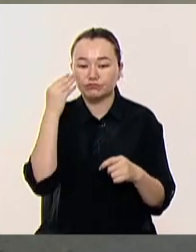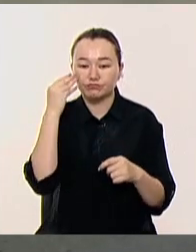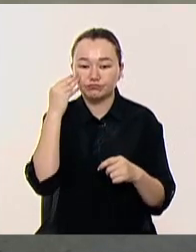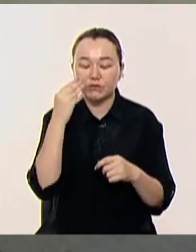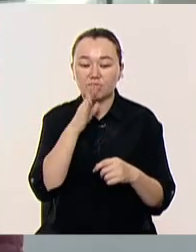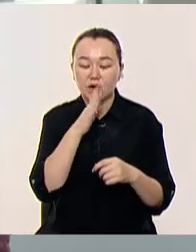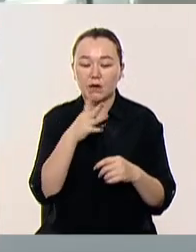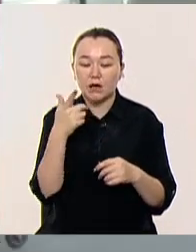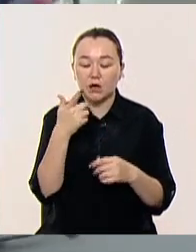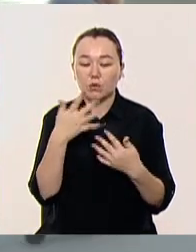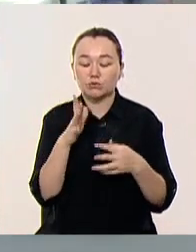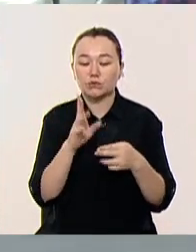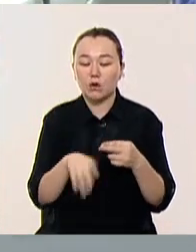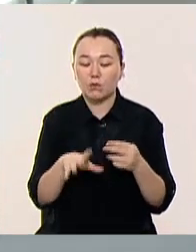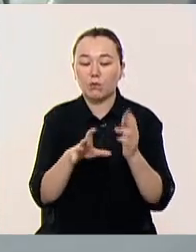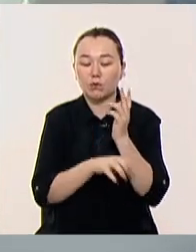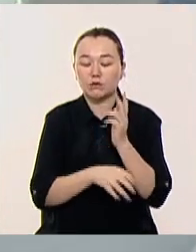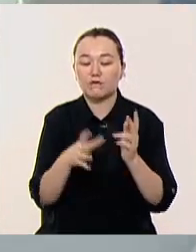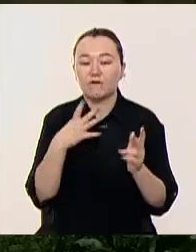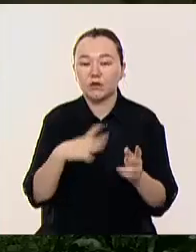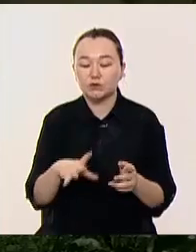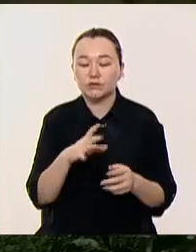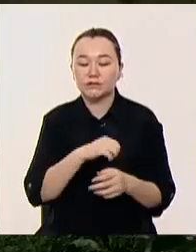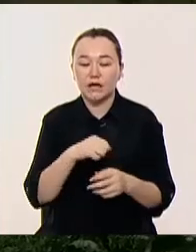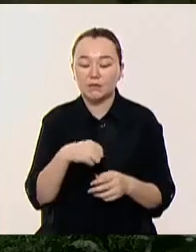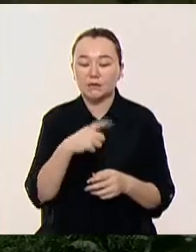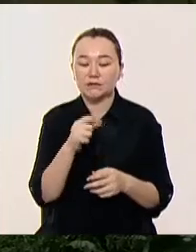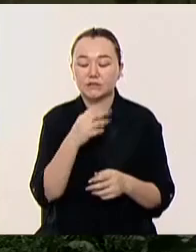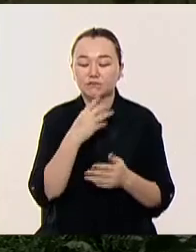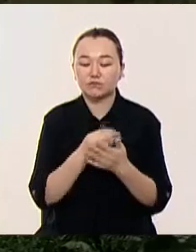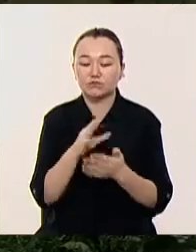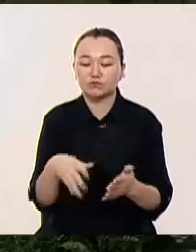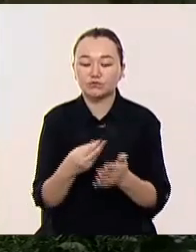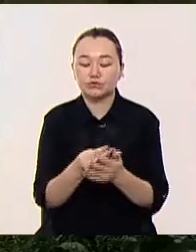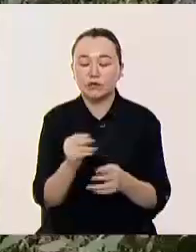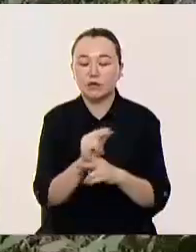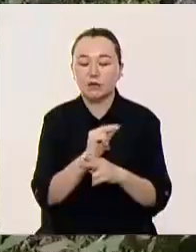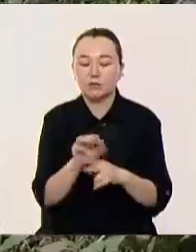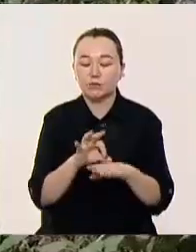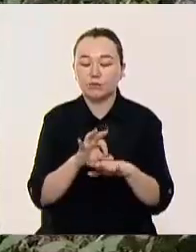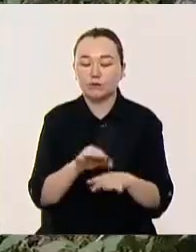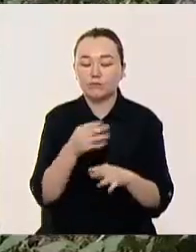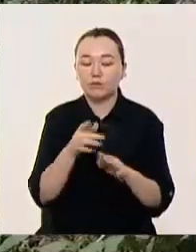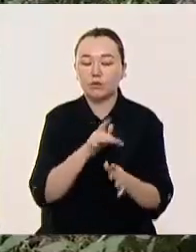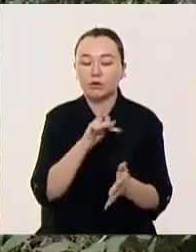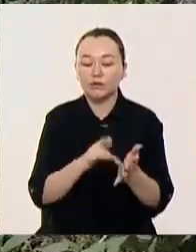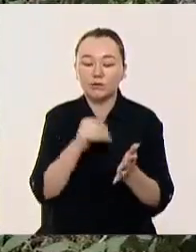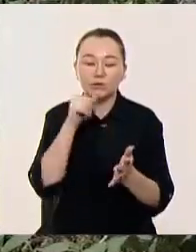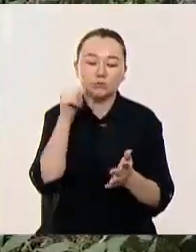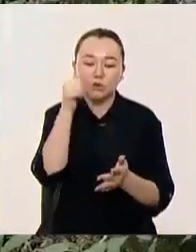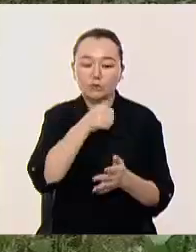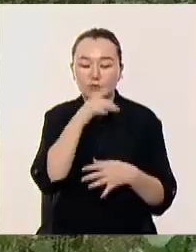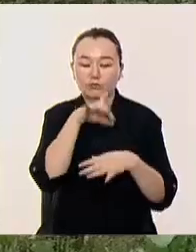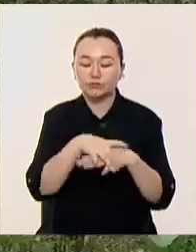Гарантийный срок уже истекает, а после они будут вынуждены сами за свой счет проводить ремонт. Всего в городе в прошлом году было выявлено